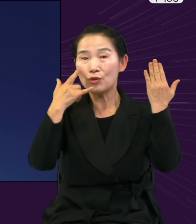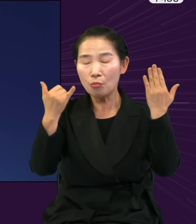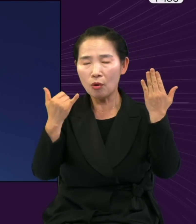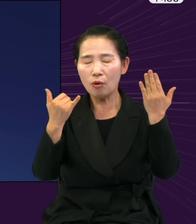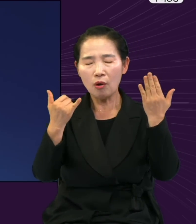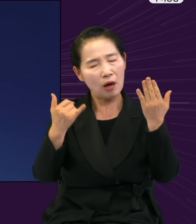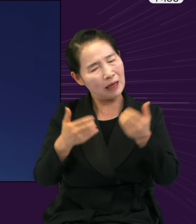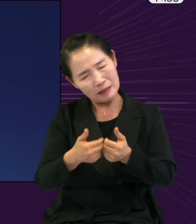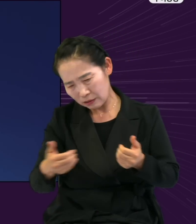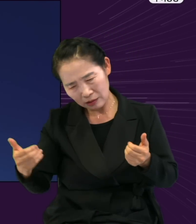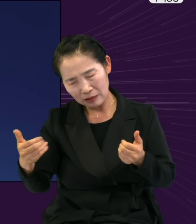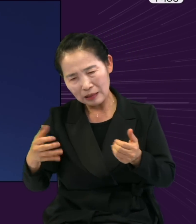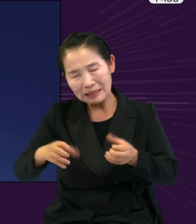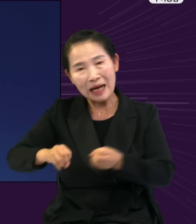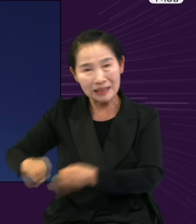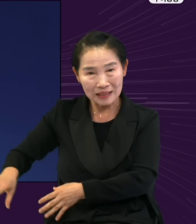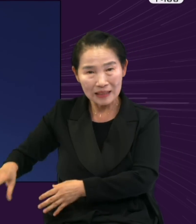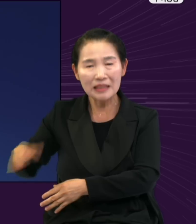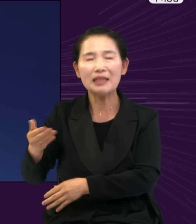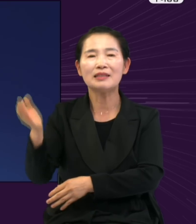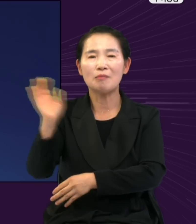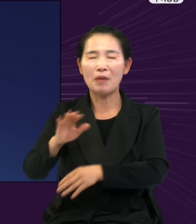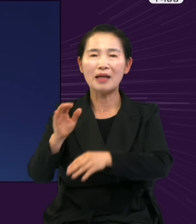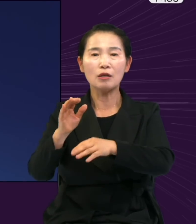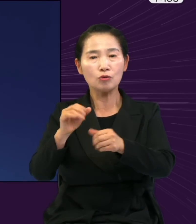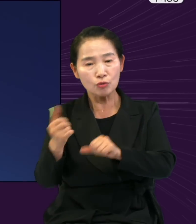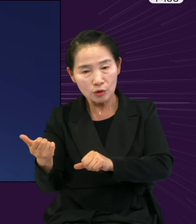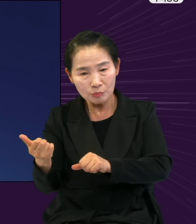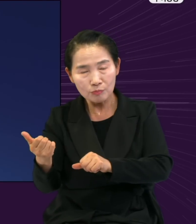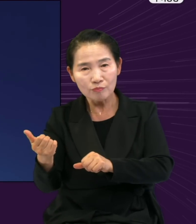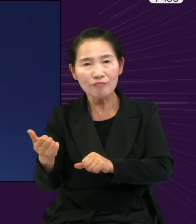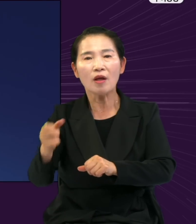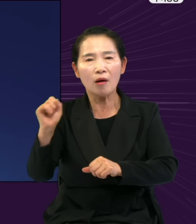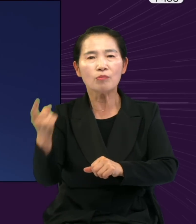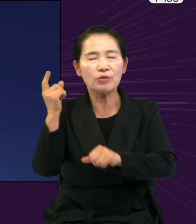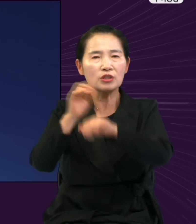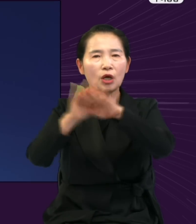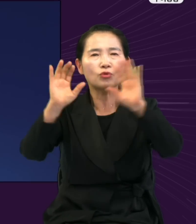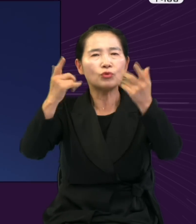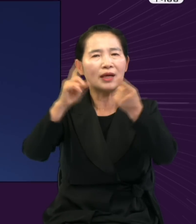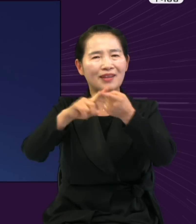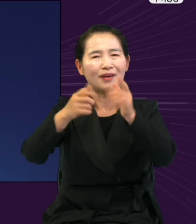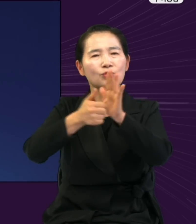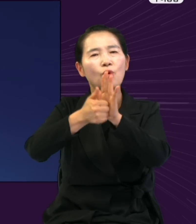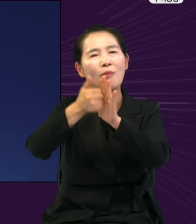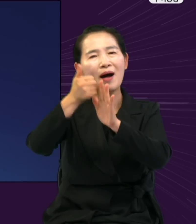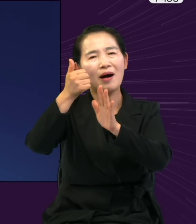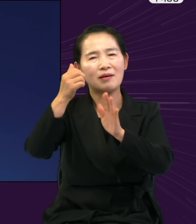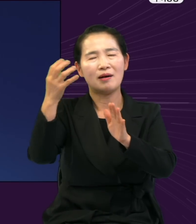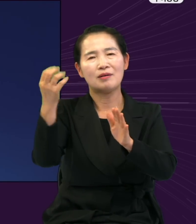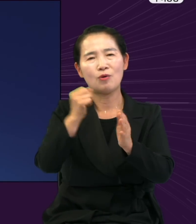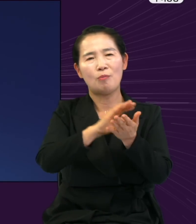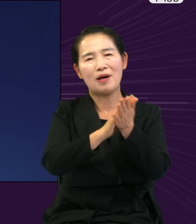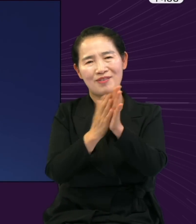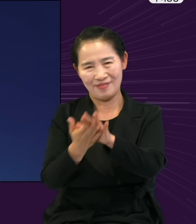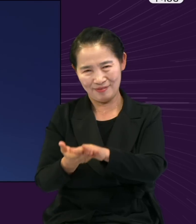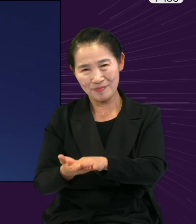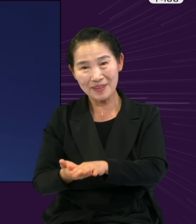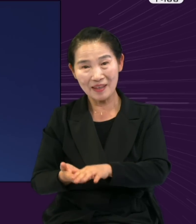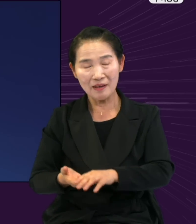죽음은 천국에 대한 소망이니 저는 되었습니다. 그러나 제 아이에게는 어떻게 설명할 수가